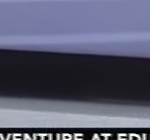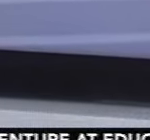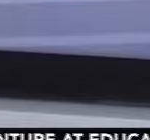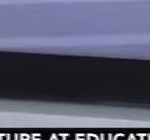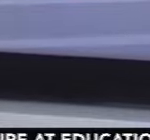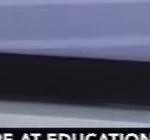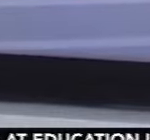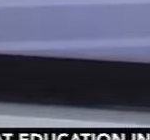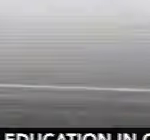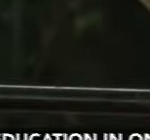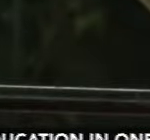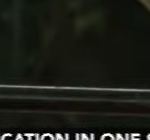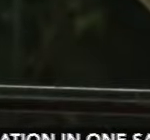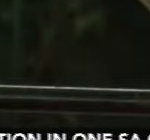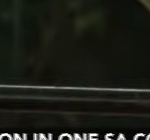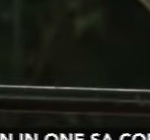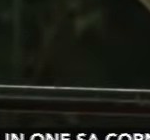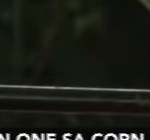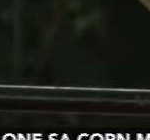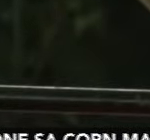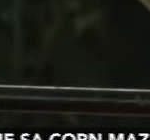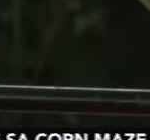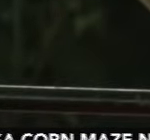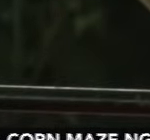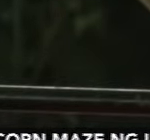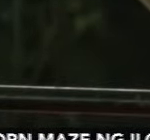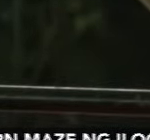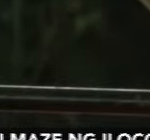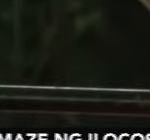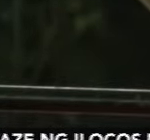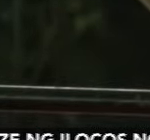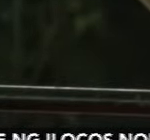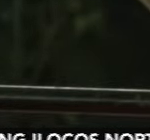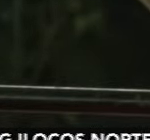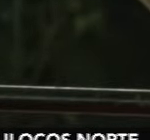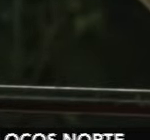Jubahib. Anya maling tanggalin ng isang opisyal na ang inuklok